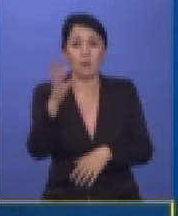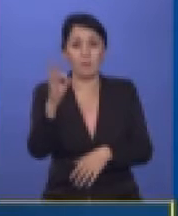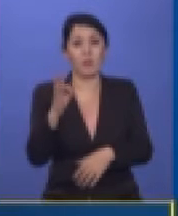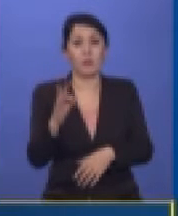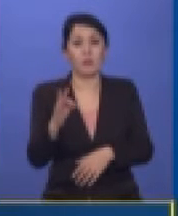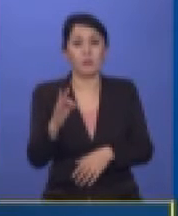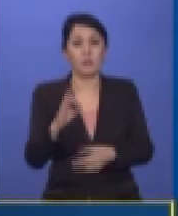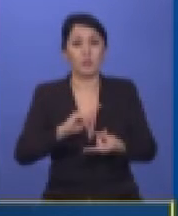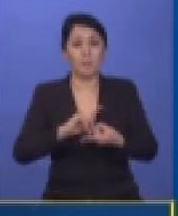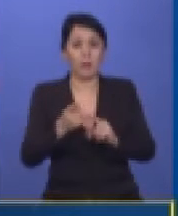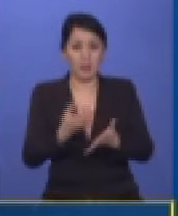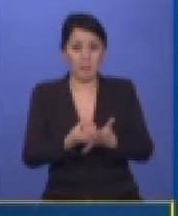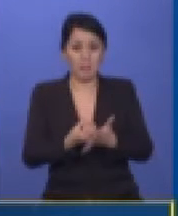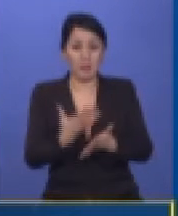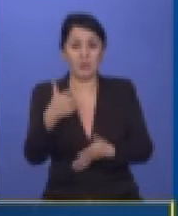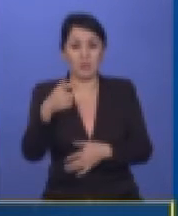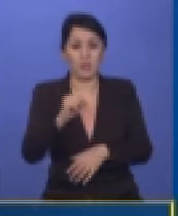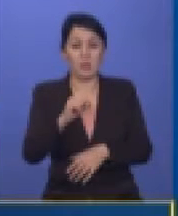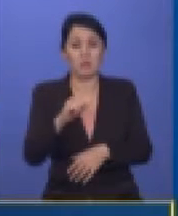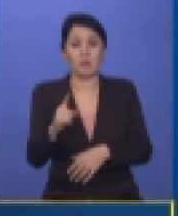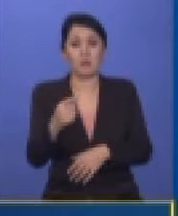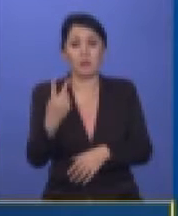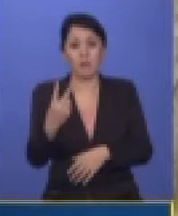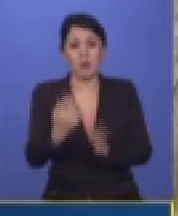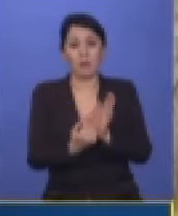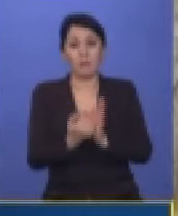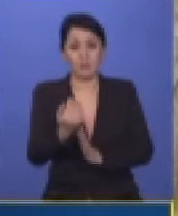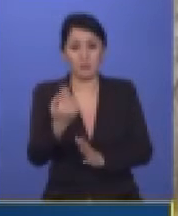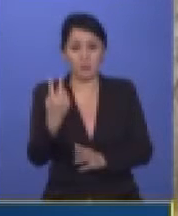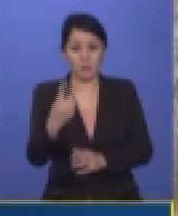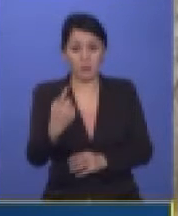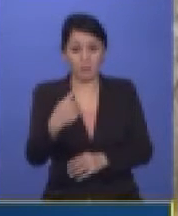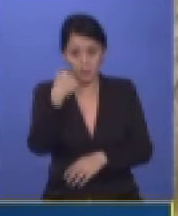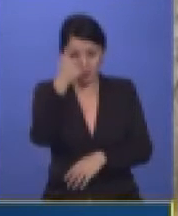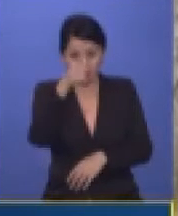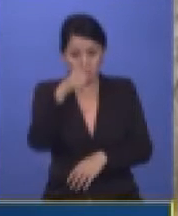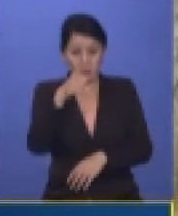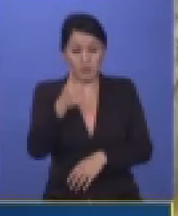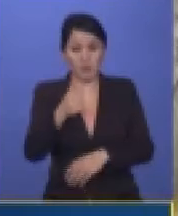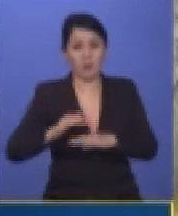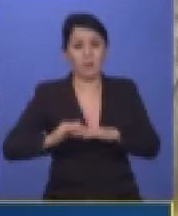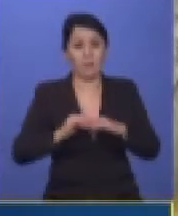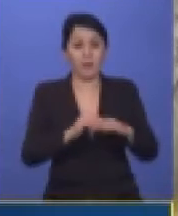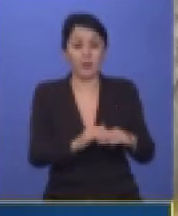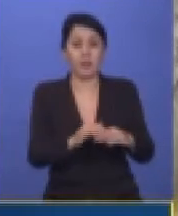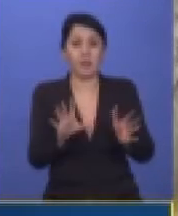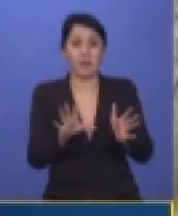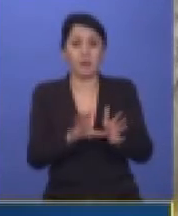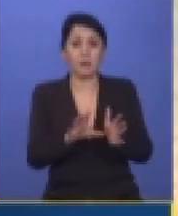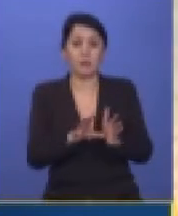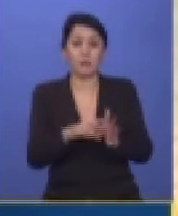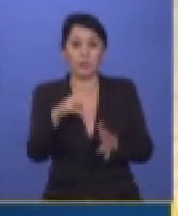это повлияло удорожание цены на газ в два раза. В 2021 году общий объем инвестиций в сфере энергетики